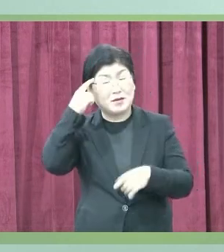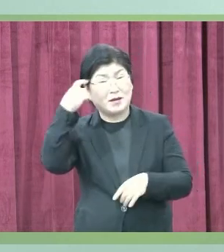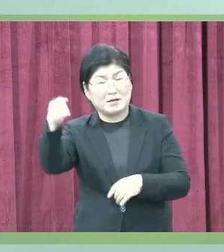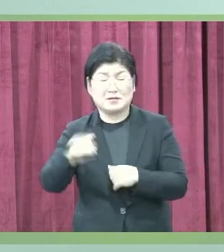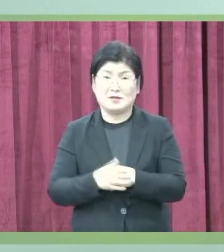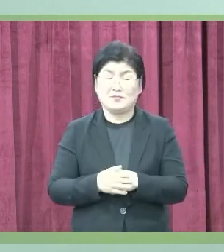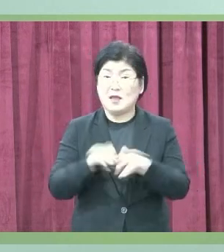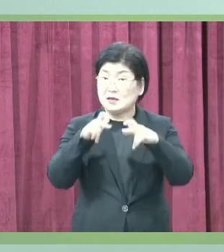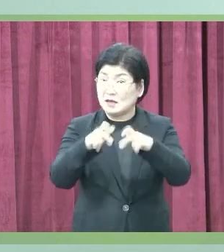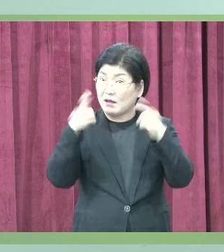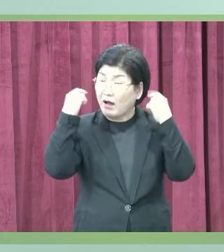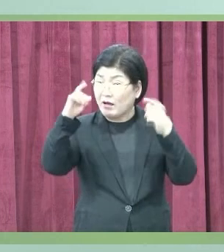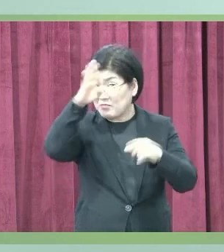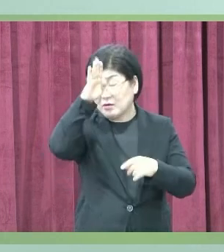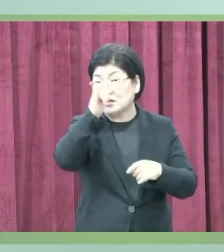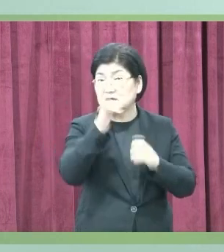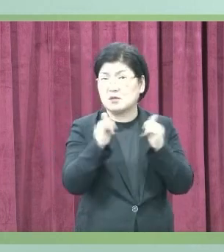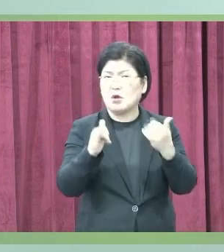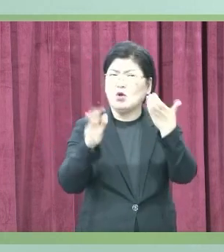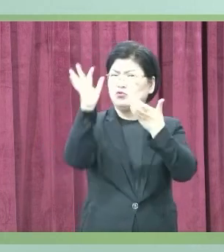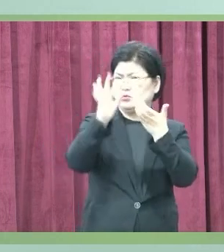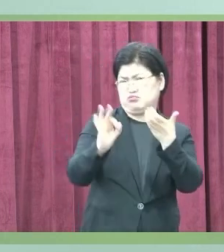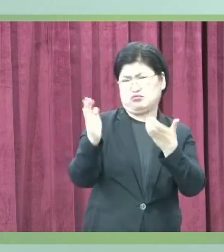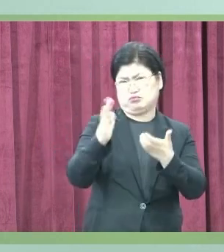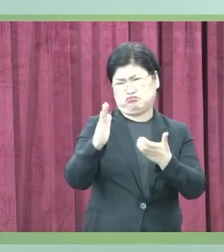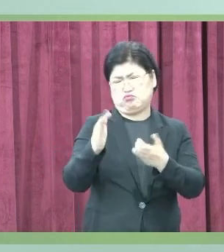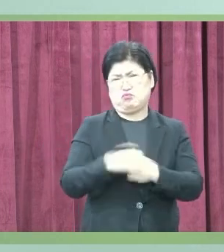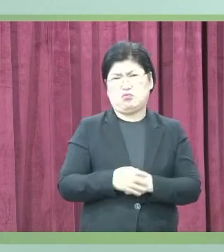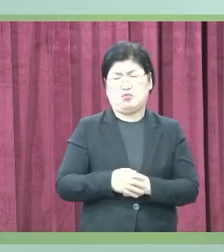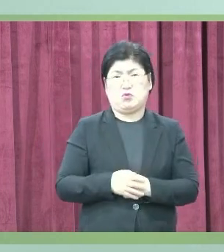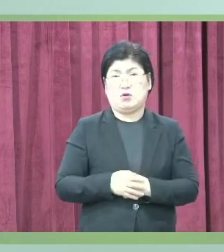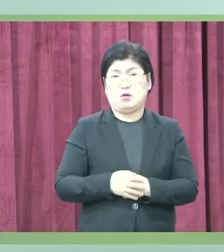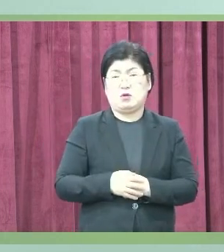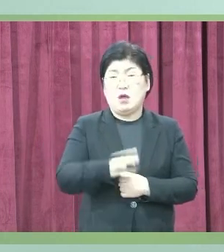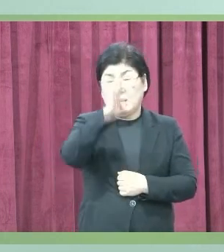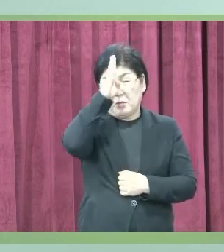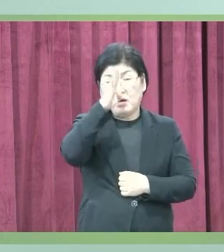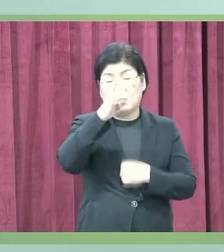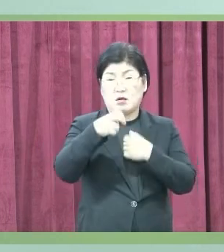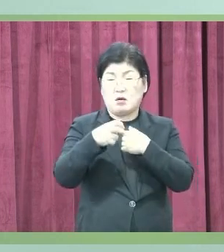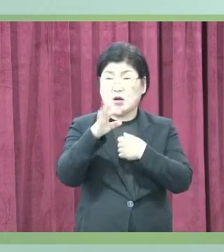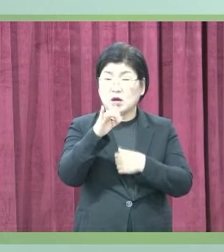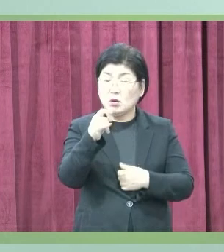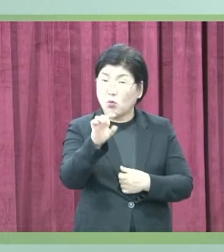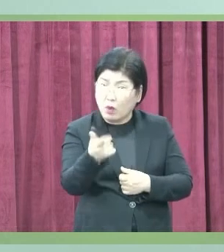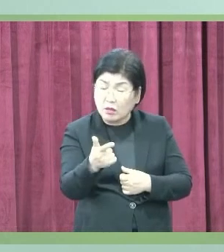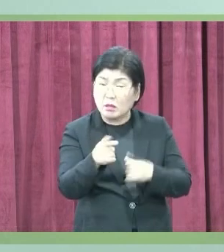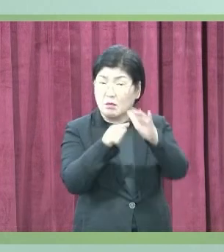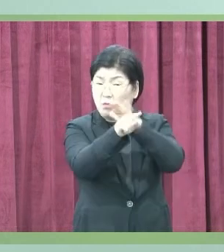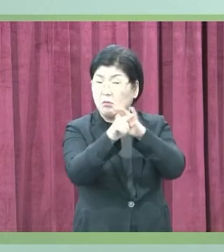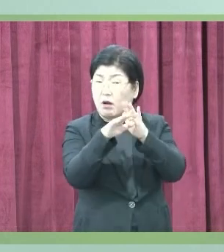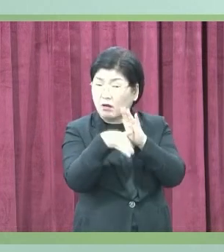장애인 만성질환 유병률은 거의 90%에 가깝습니다. 이렇게 병의원을 방문할 사유를